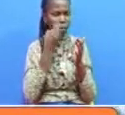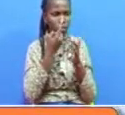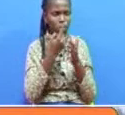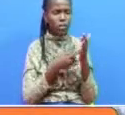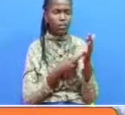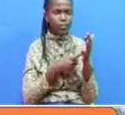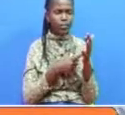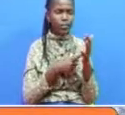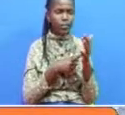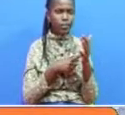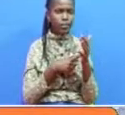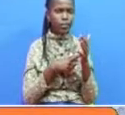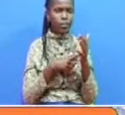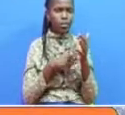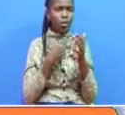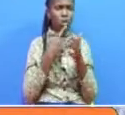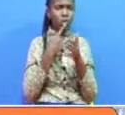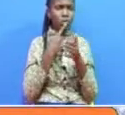zaidi ya